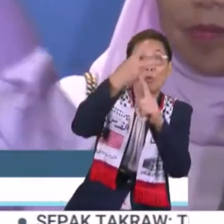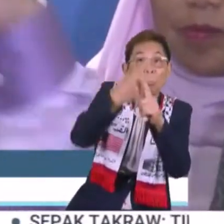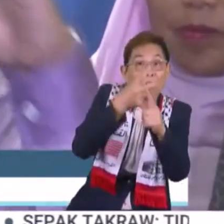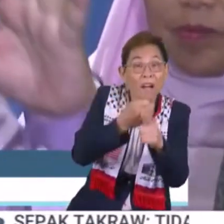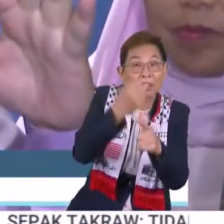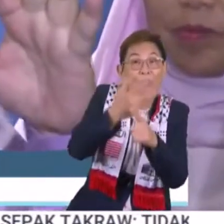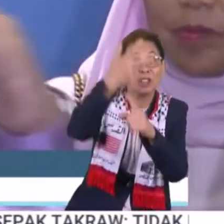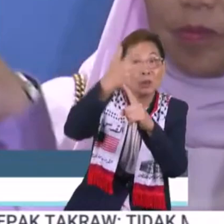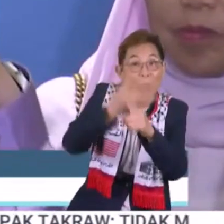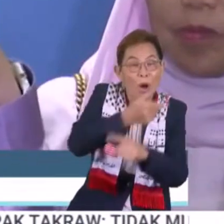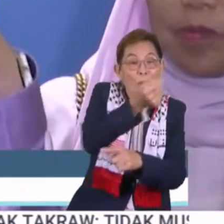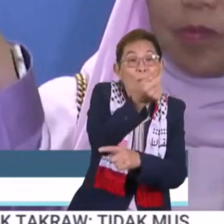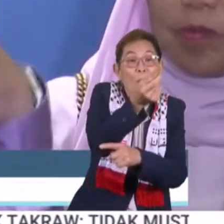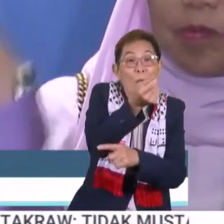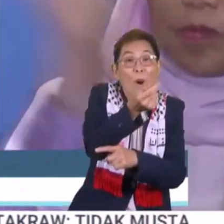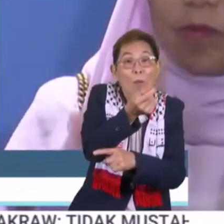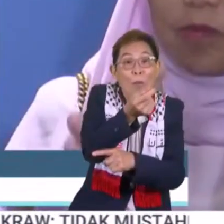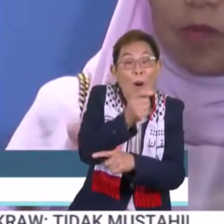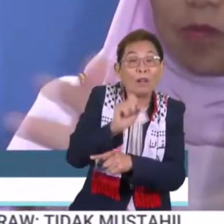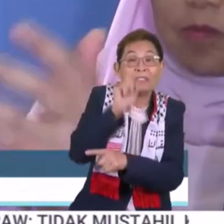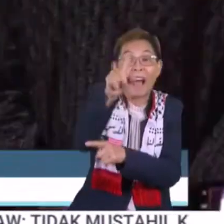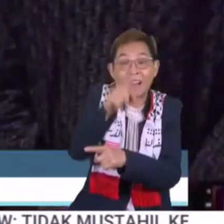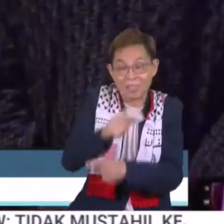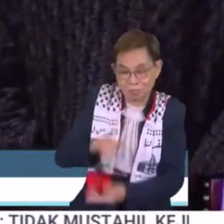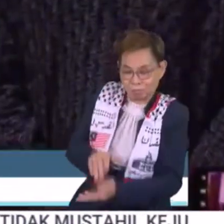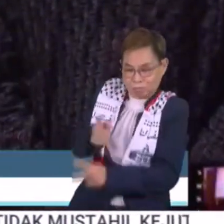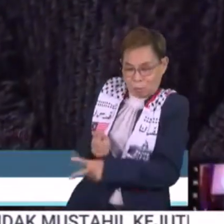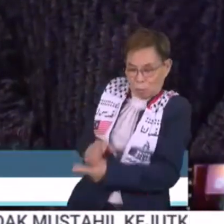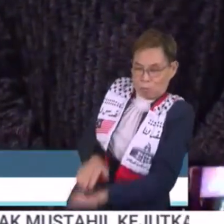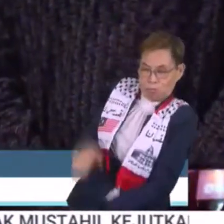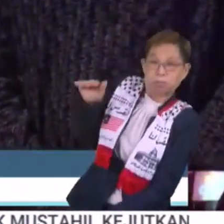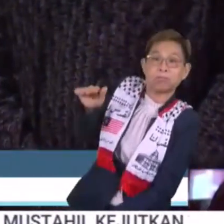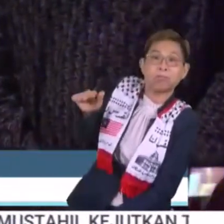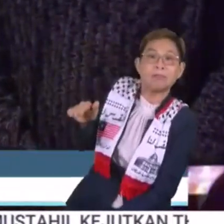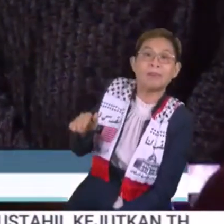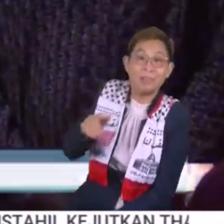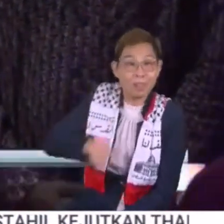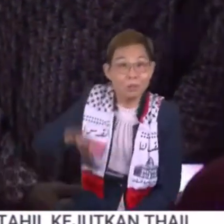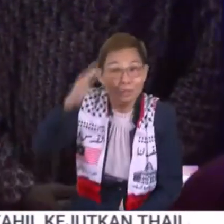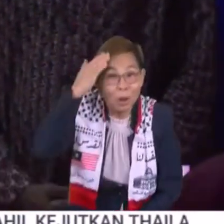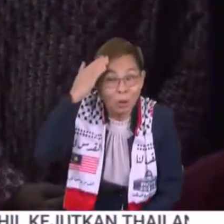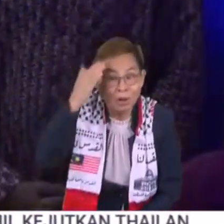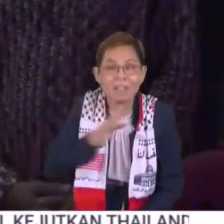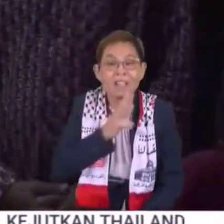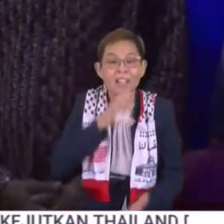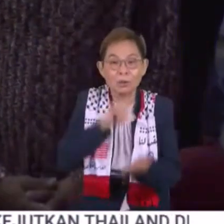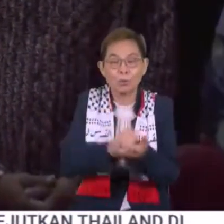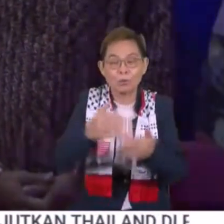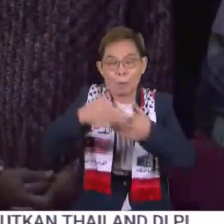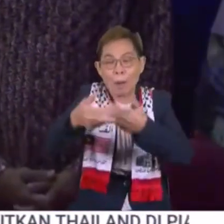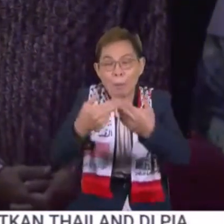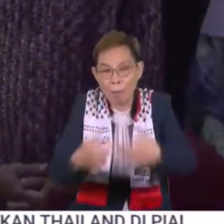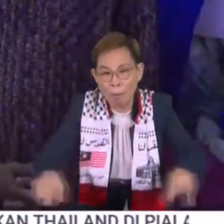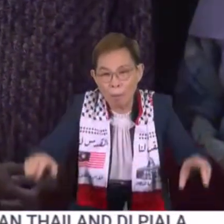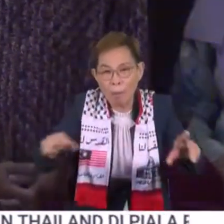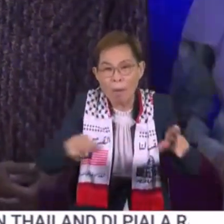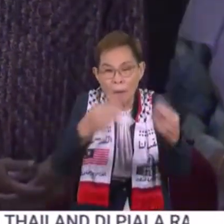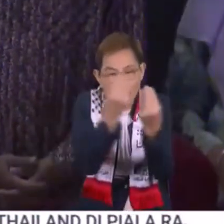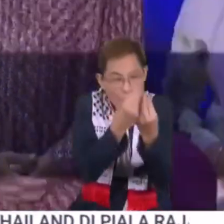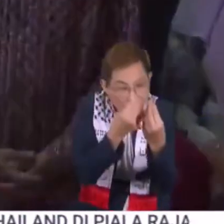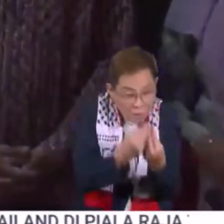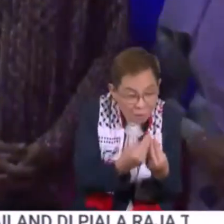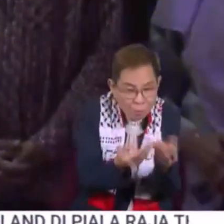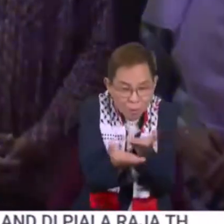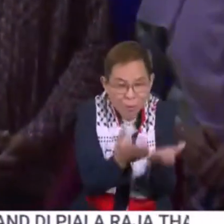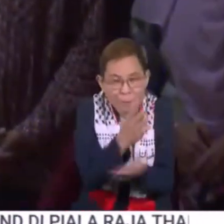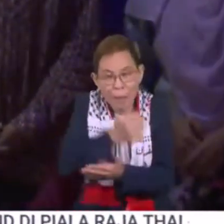ni harga akan naik, jadi the rest you tahulah. Beliau berkata demikian selepas merasmian Banci